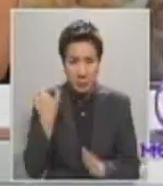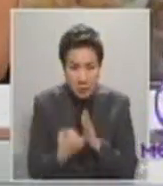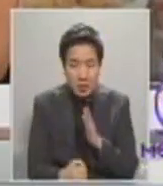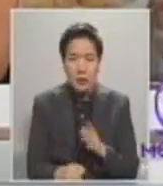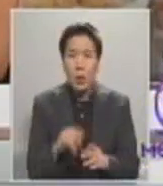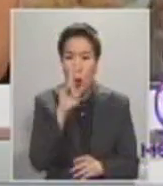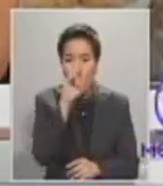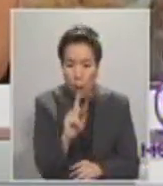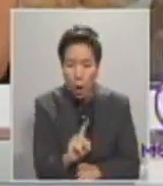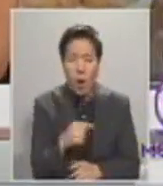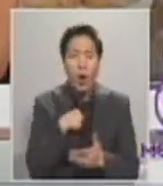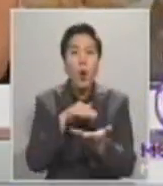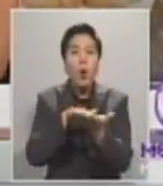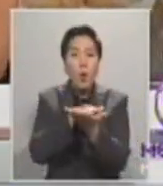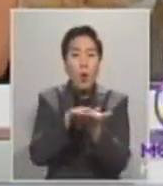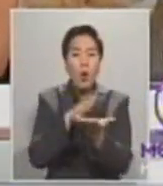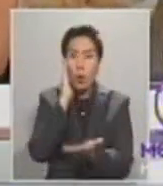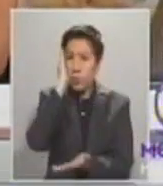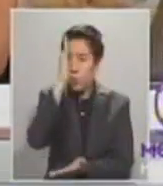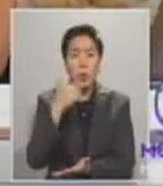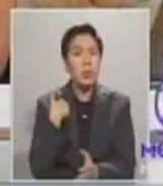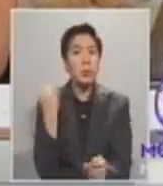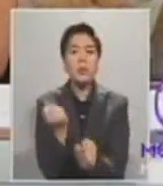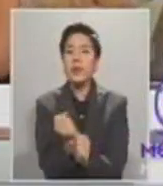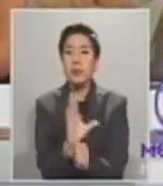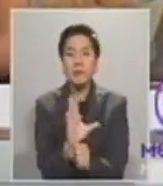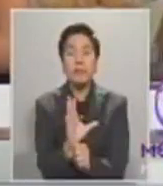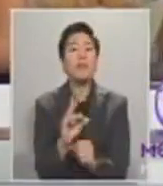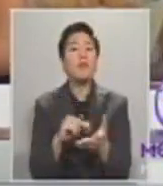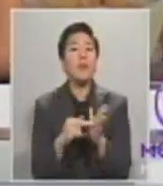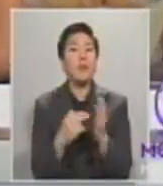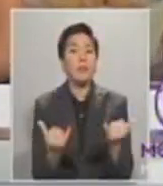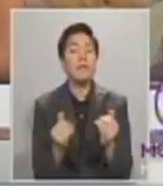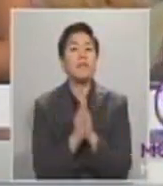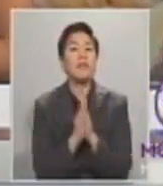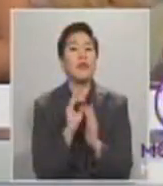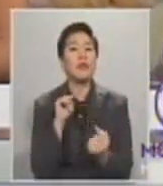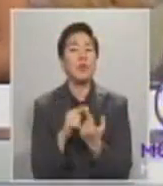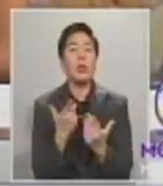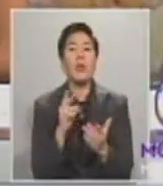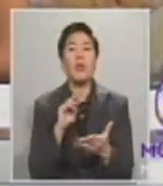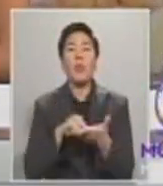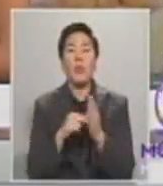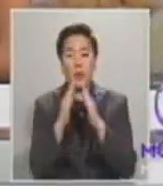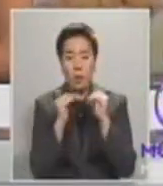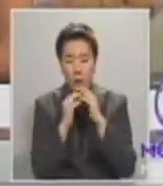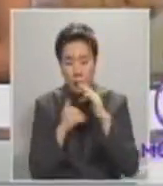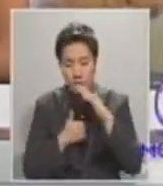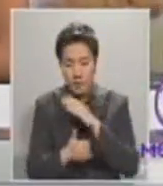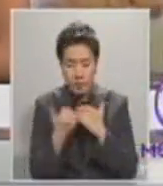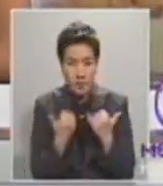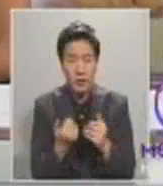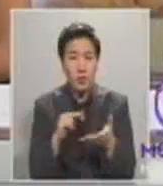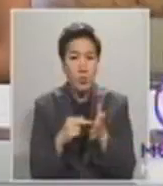รื่องนี้ไปผมขออภัยแล้วต่อจากนี้ไปผมจะไม่ทำอีกแล้วครับความหมายประมาณนี ้ค่ะนี่คือการเข้าพรรษาของพระ คือการสวดปาติโม